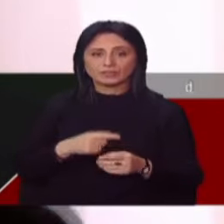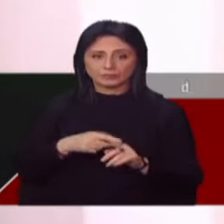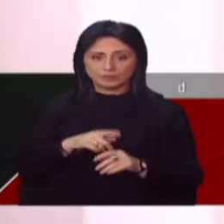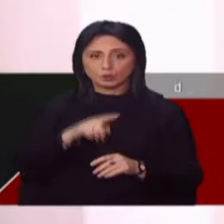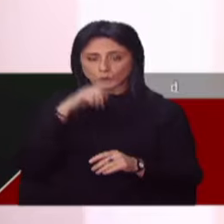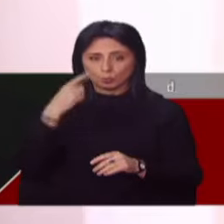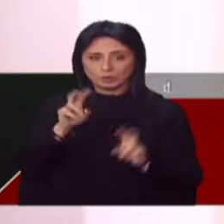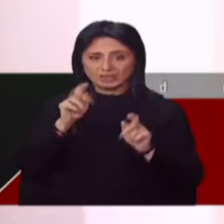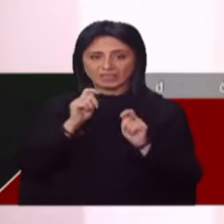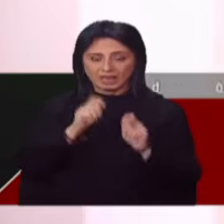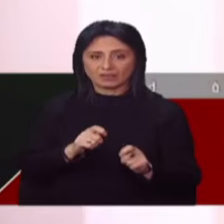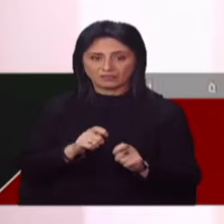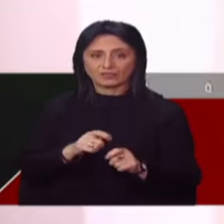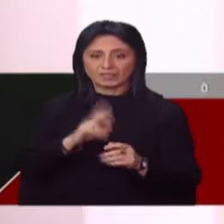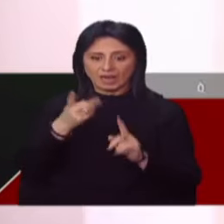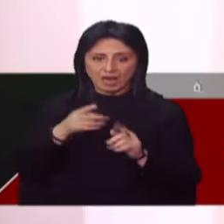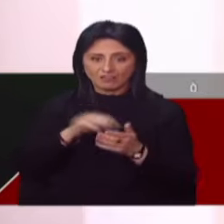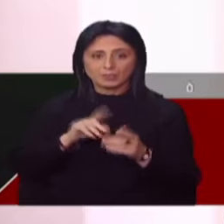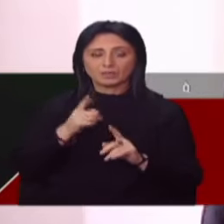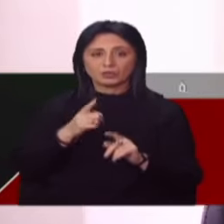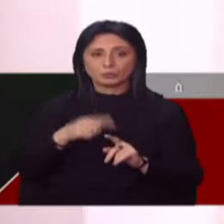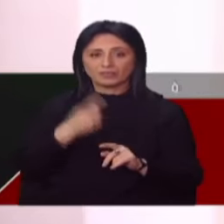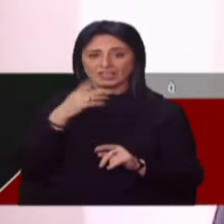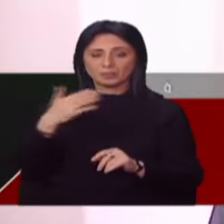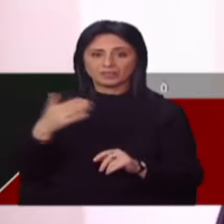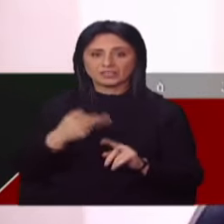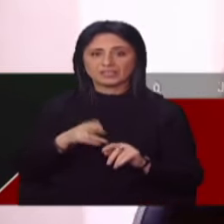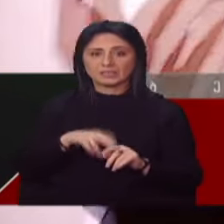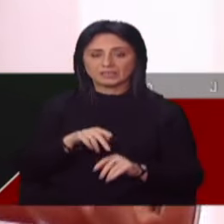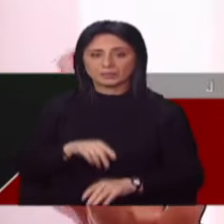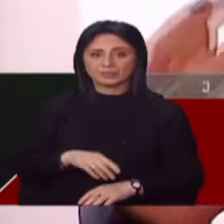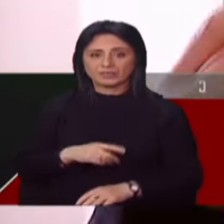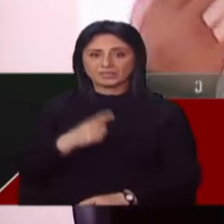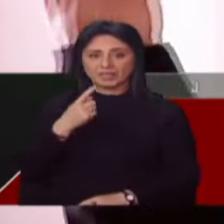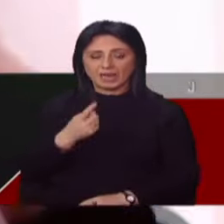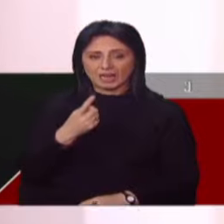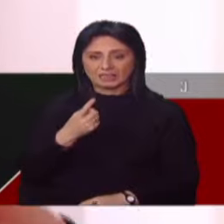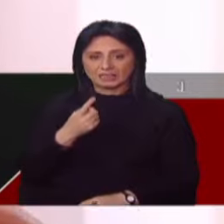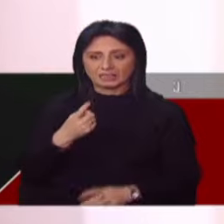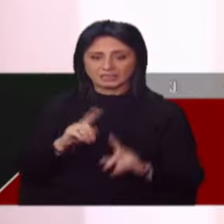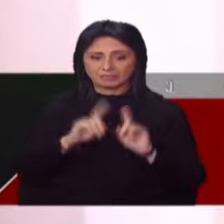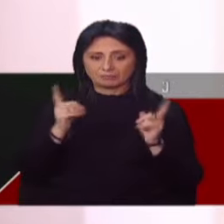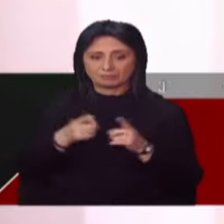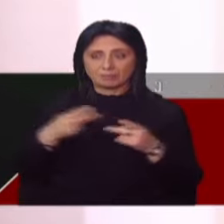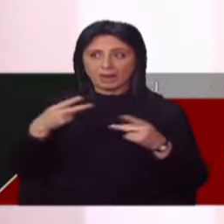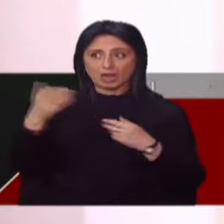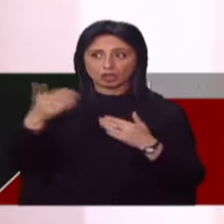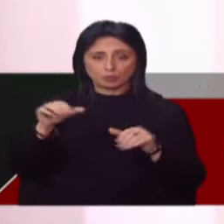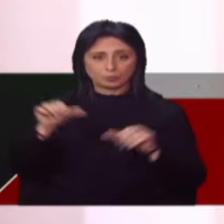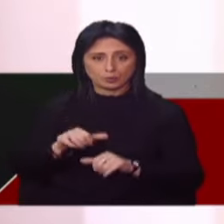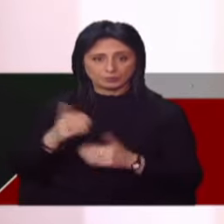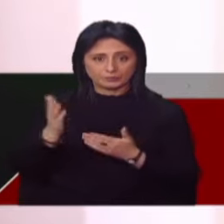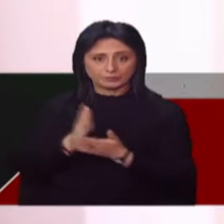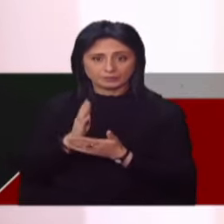ხალხმა რუსული დაარქვა ამ კანონს. გავიმეორებ რატო? იმიტომ რომ ერთი მხრივ ის ერთი წეში აყენებს ჩვენი ქვეყნის პარტნიორებს და ჩვენი